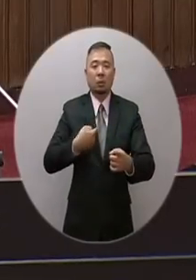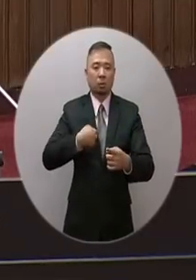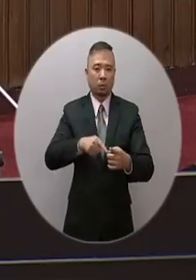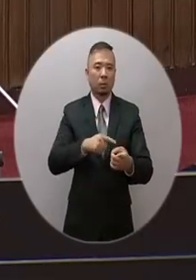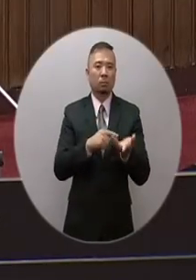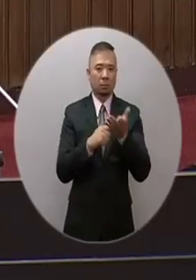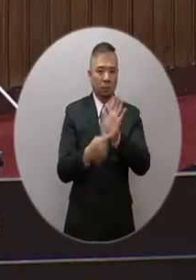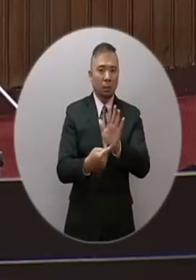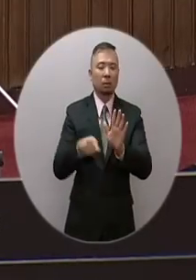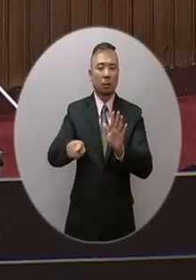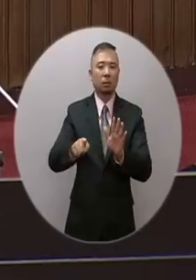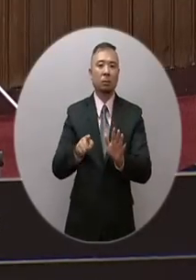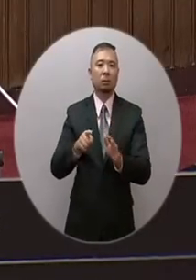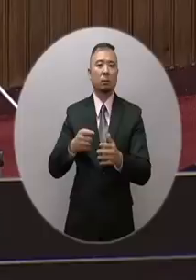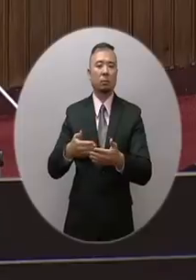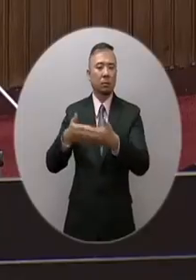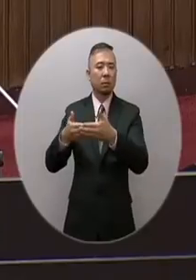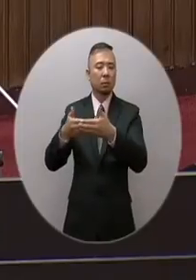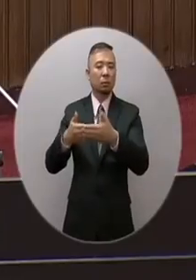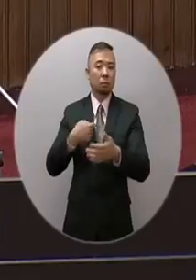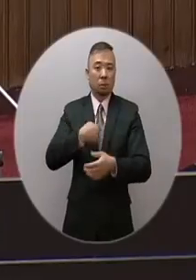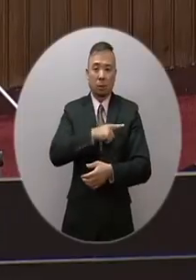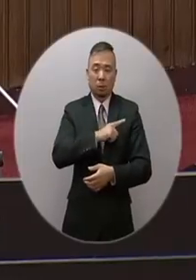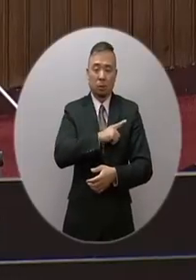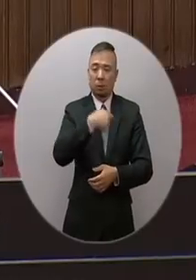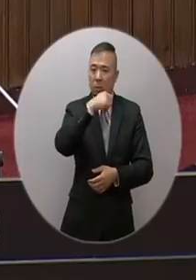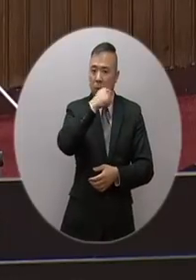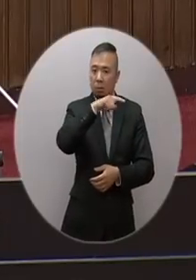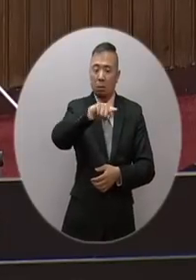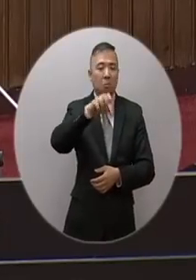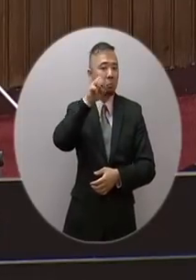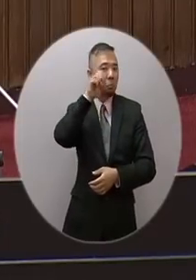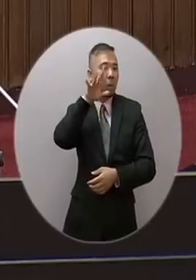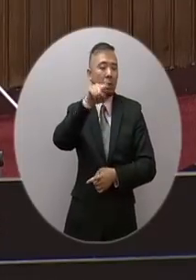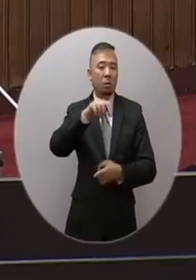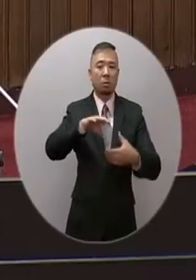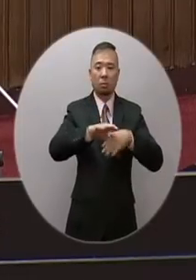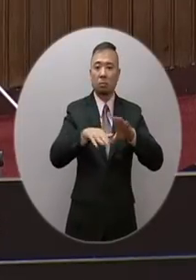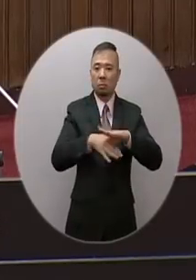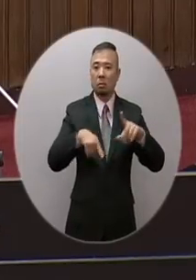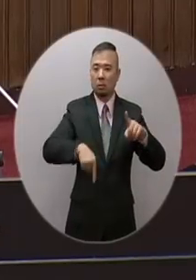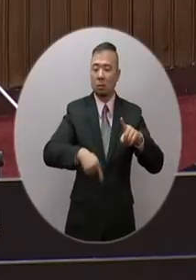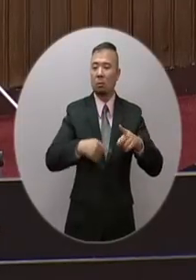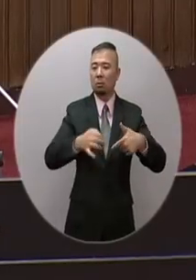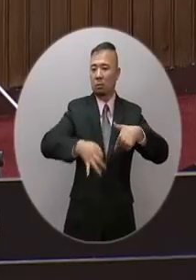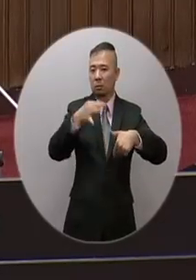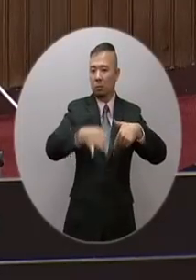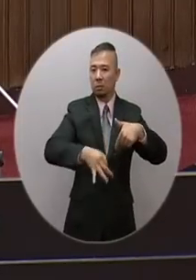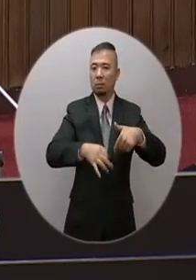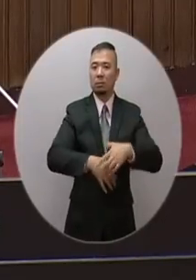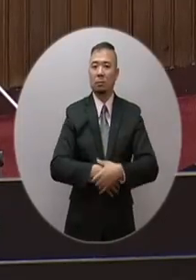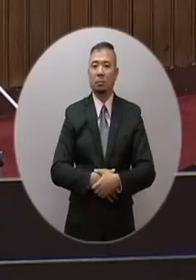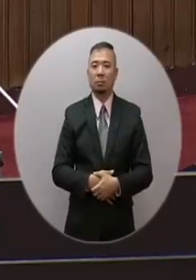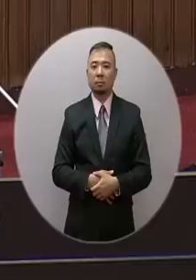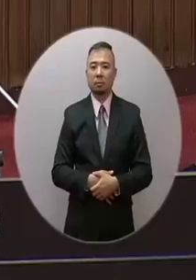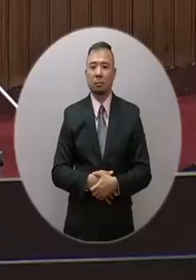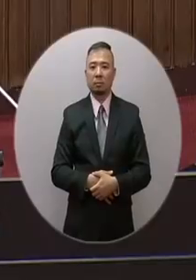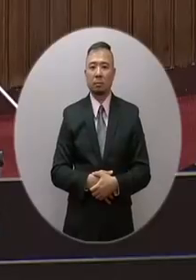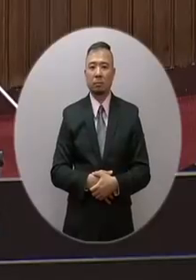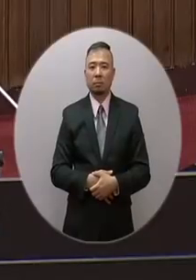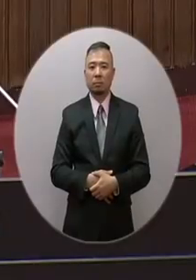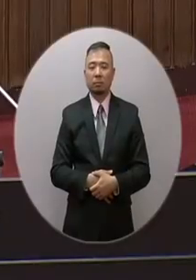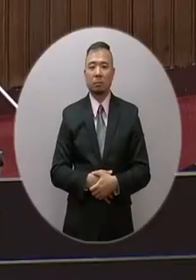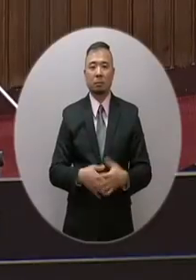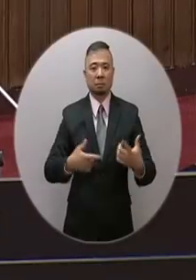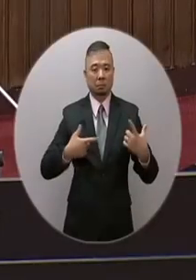民主多元、包容共存的价值。曾几何时，互剖的油漆、